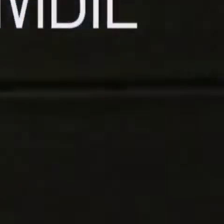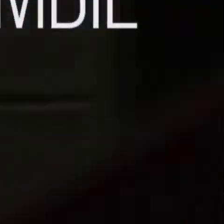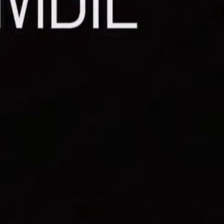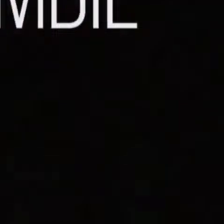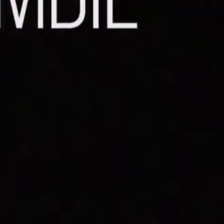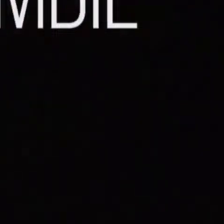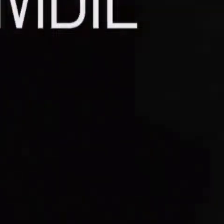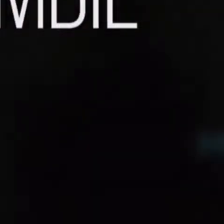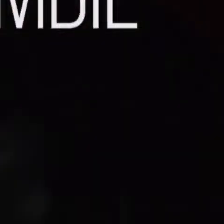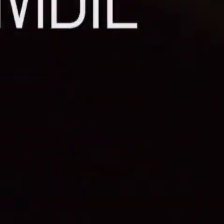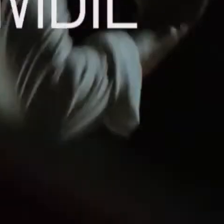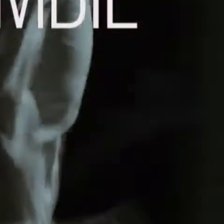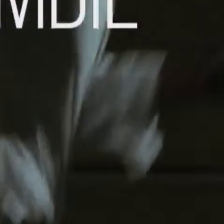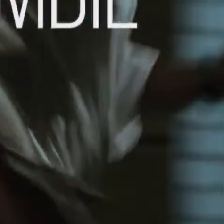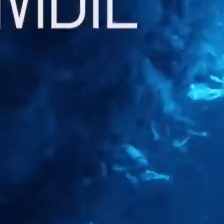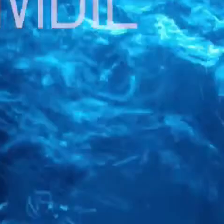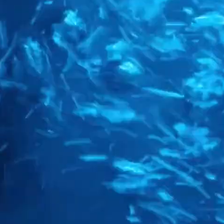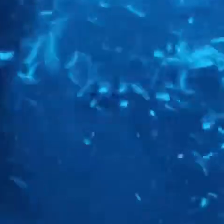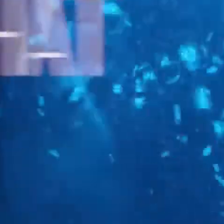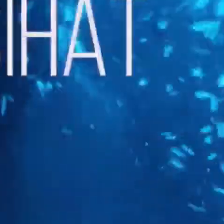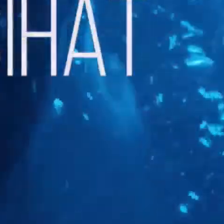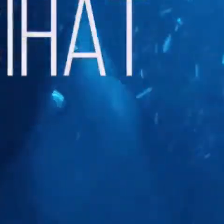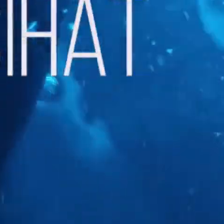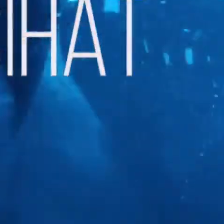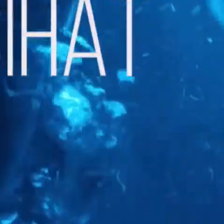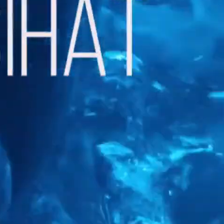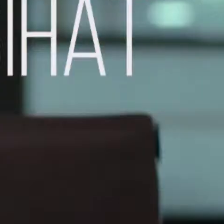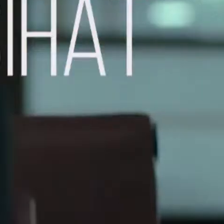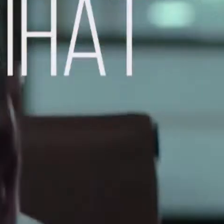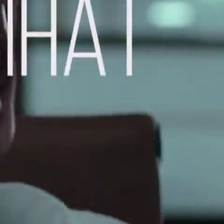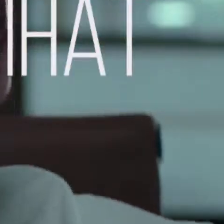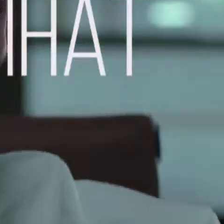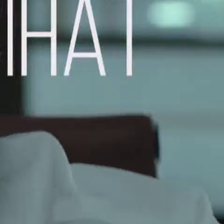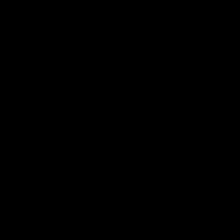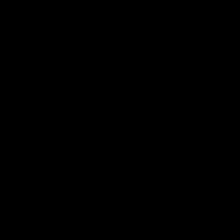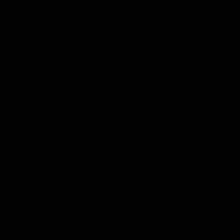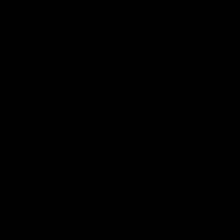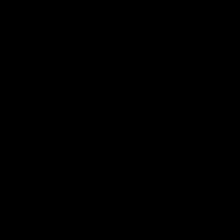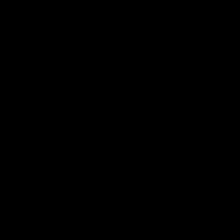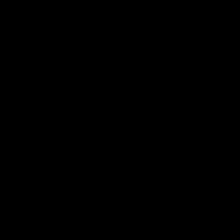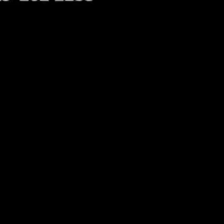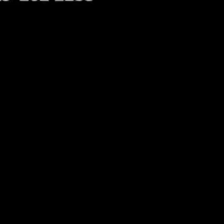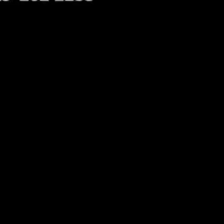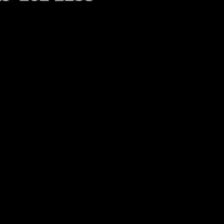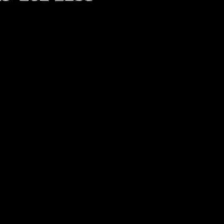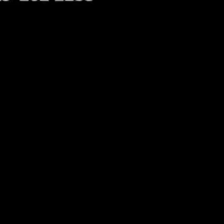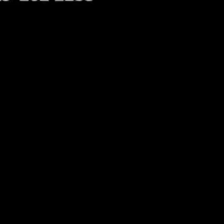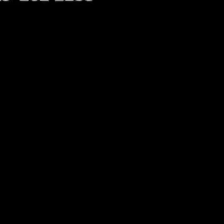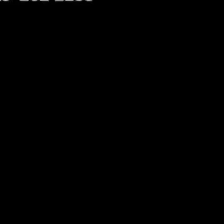Buang perangai kita yang ingin mengambil hati orang. Buang gaya hidup buruk yang tak sihat.